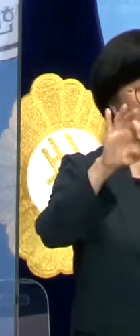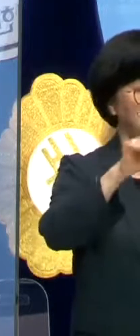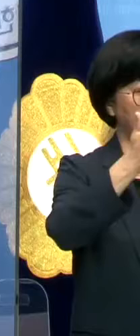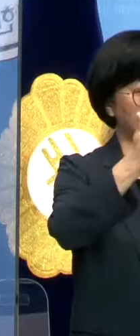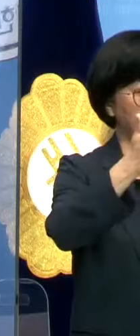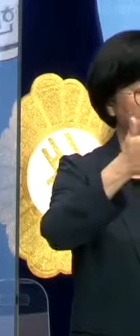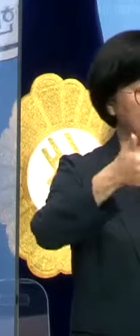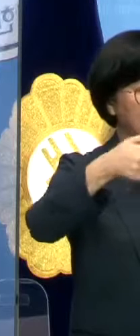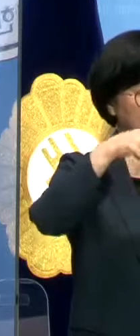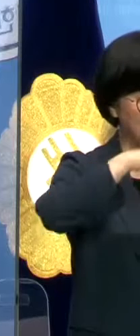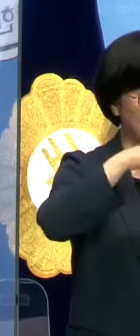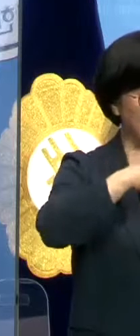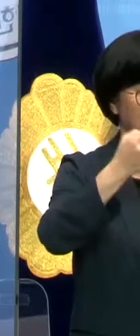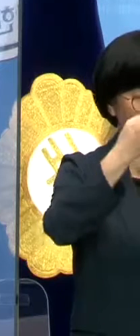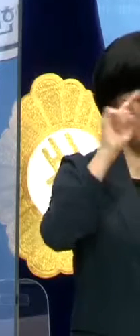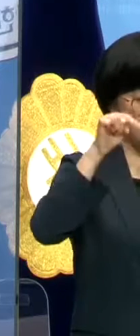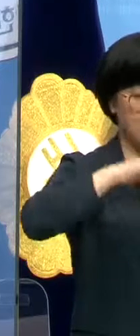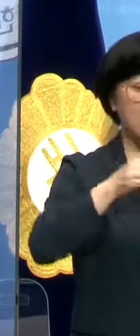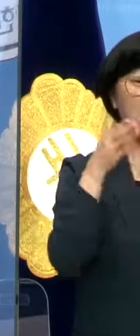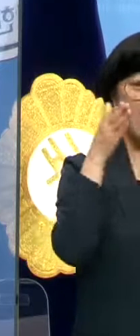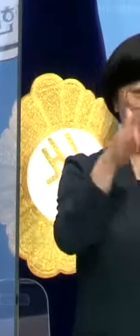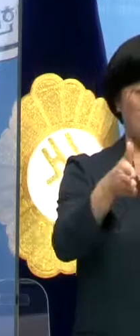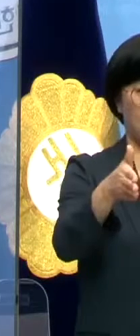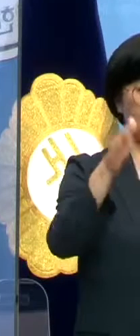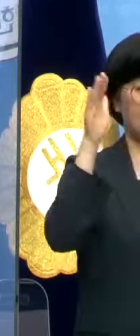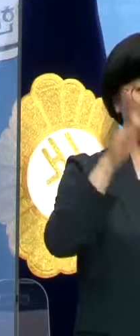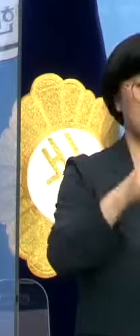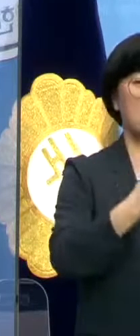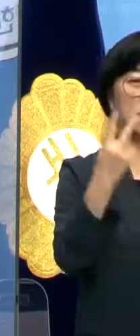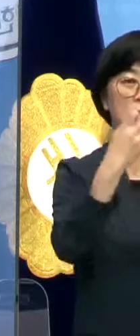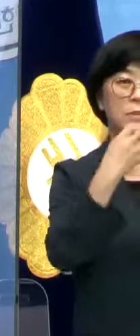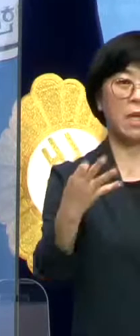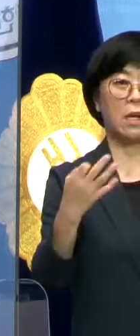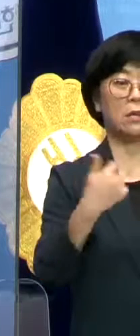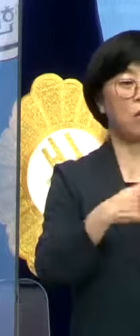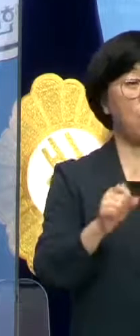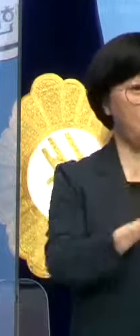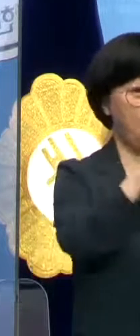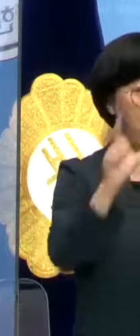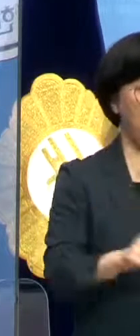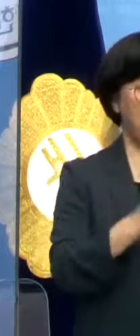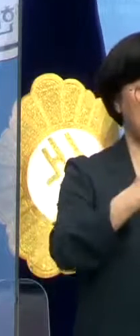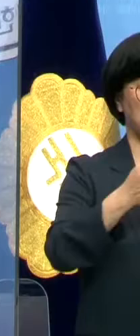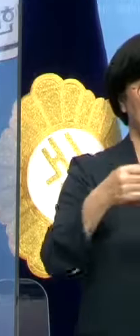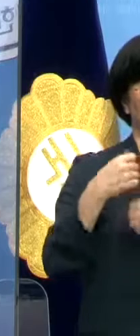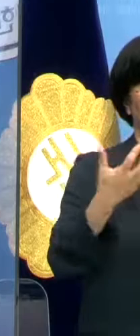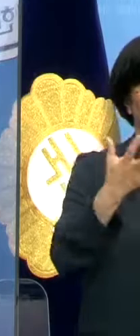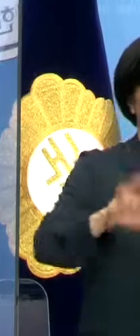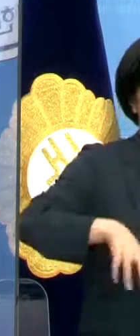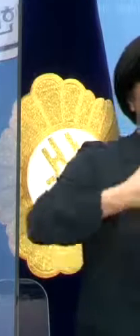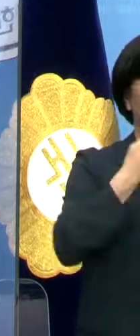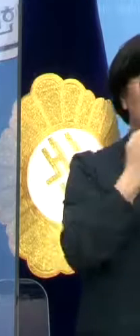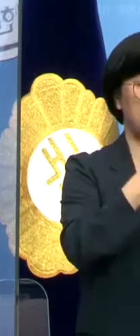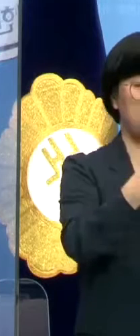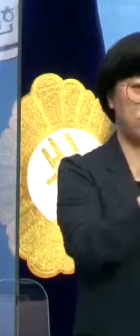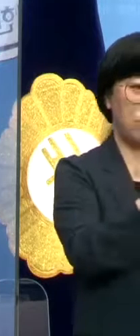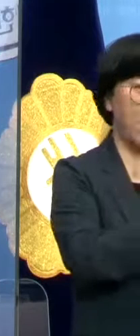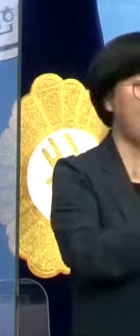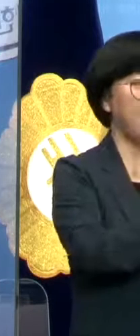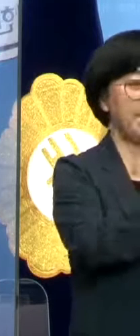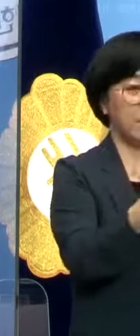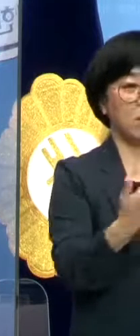학생으로써 지난 2014년 5월 군부가 쿠데타를 통해 집권한 이후 민주화를 요구하는 단체를